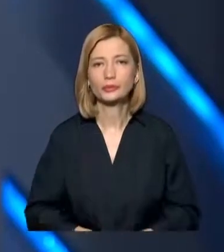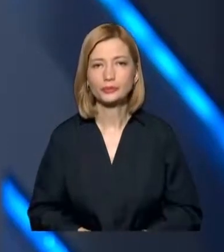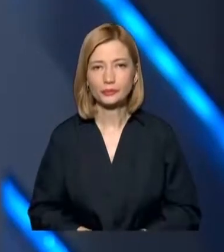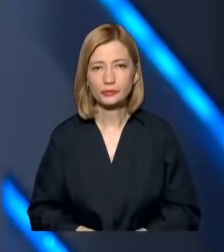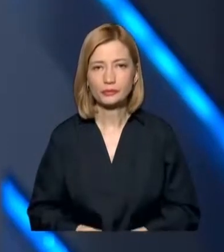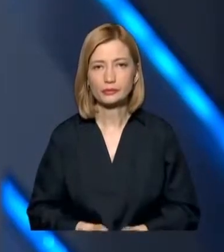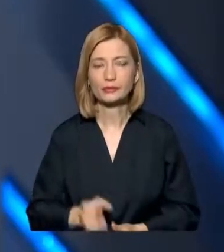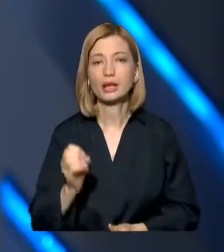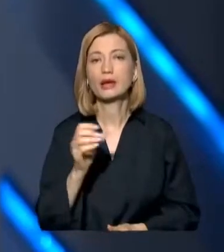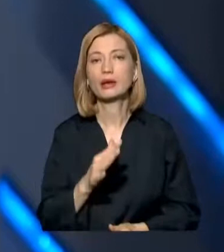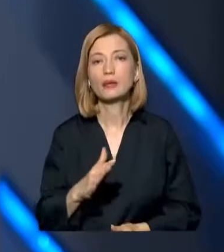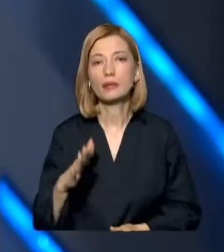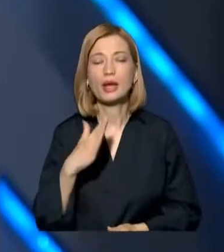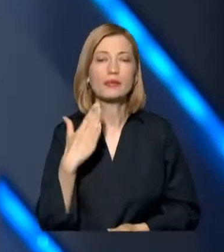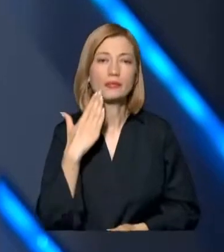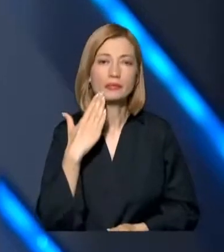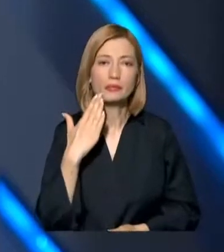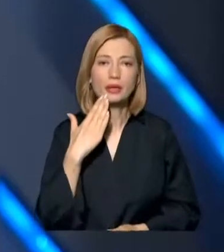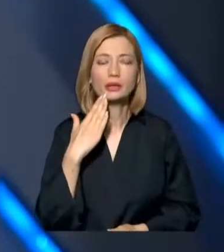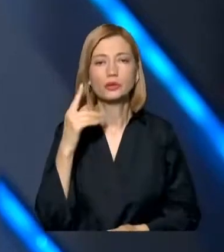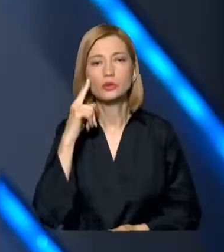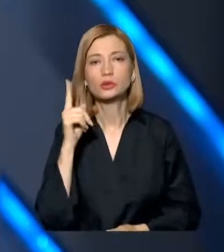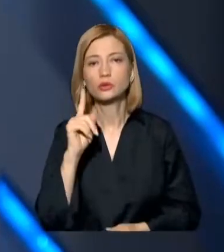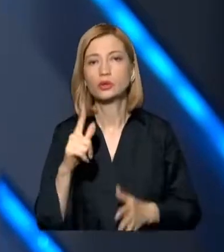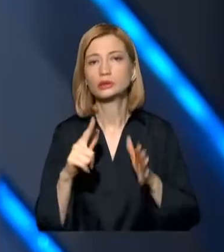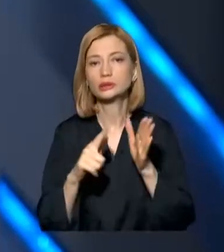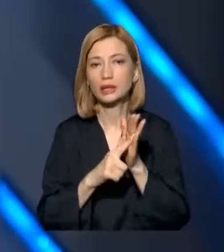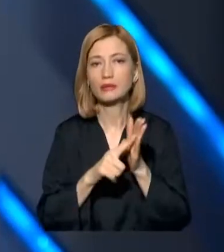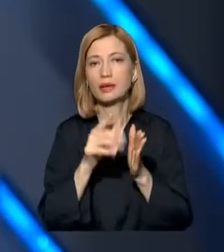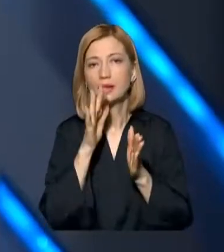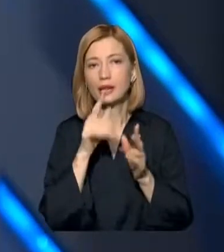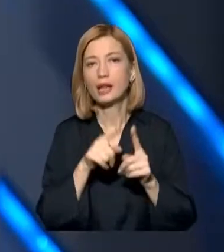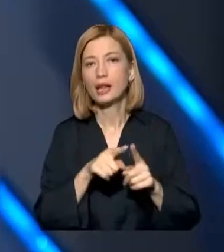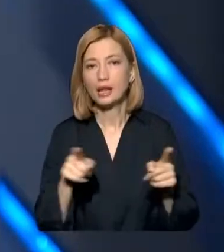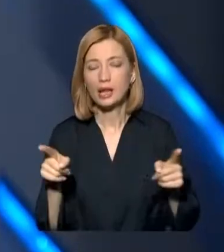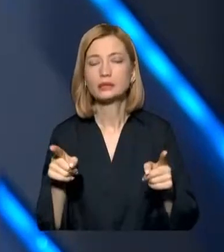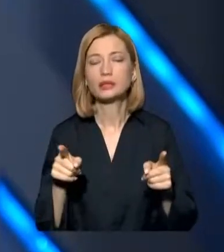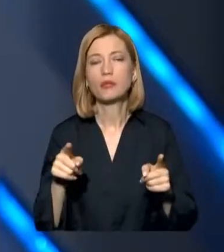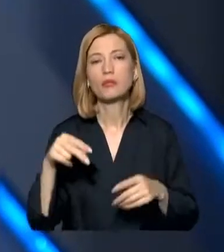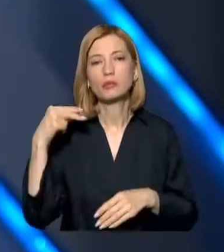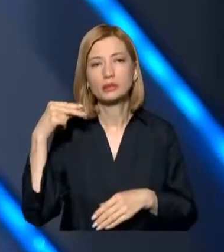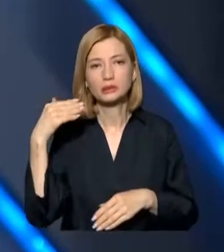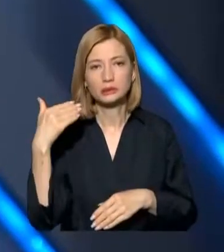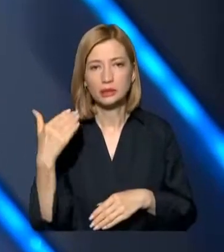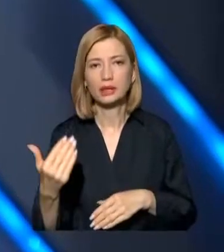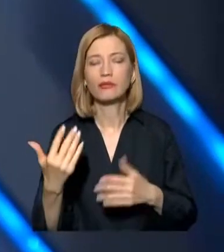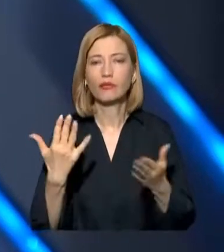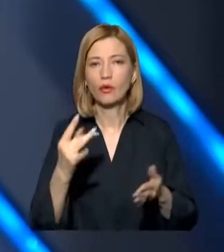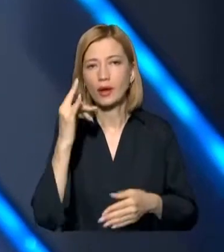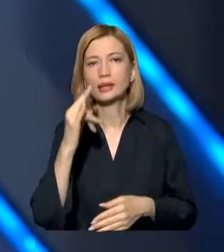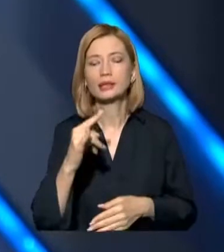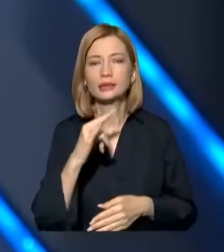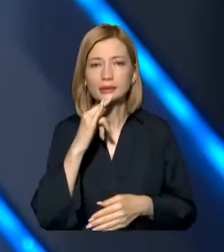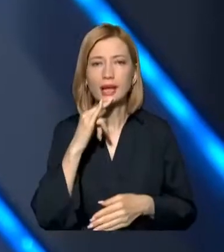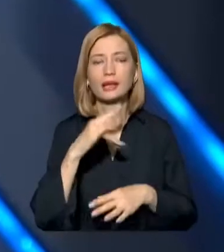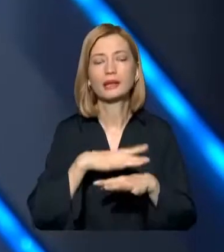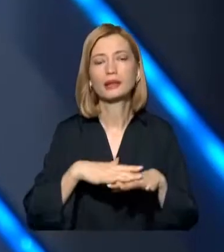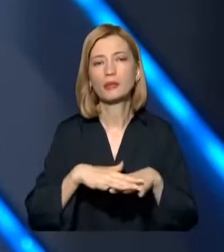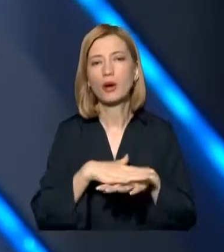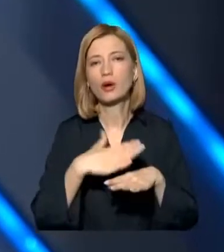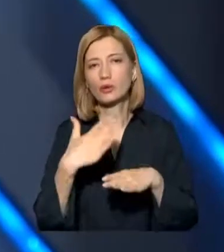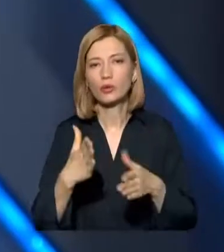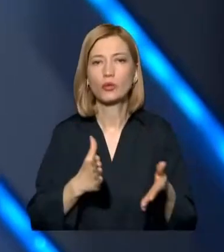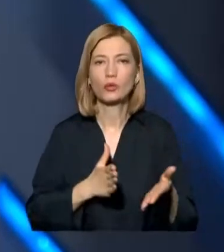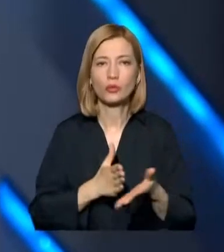Между тем, европейские эксперты считают 7-летний срок полномочий президента свидетельством приверженности Казахстана